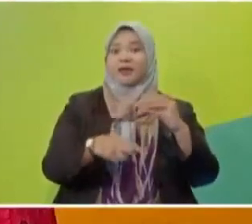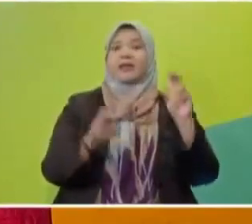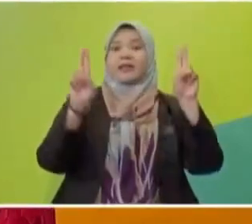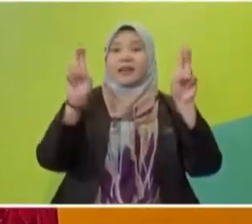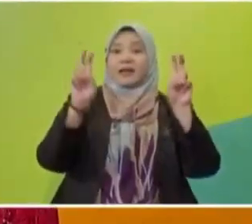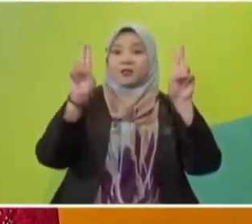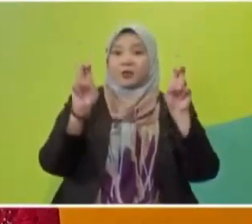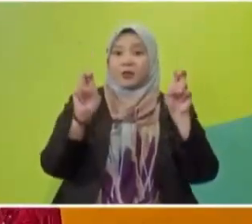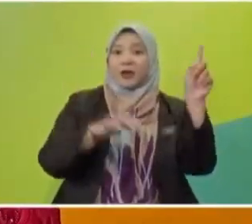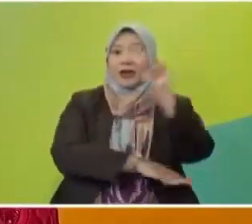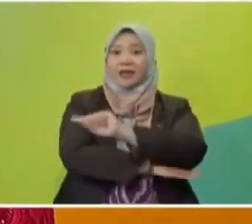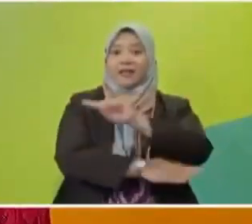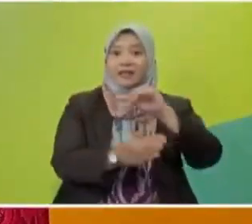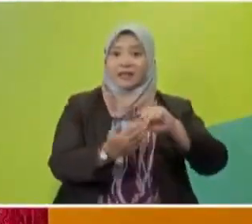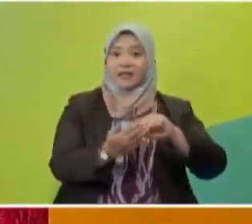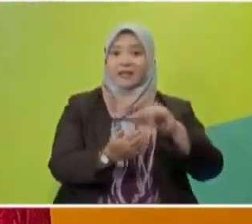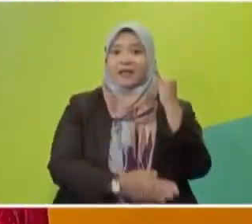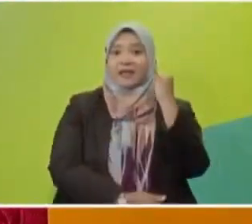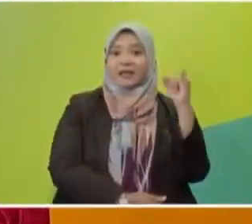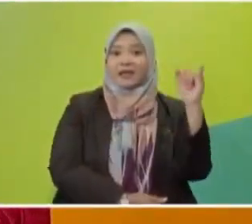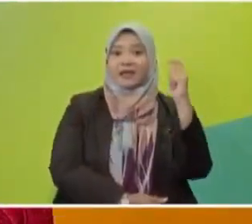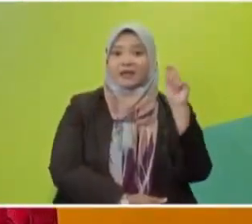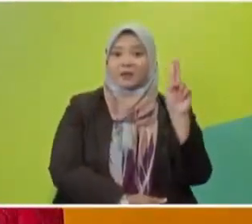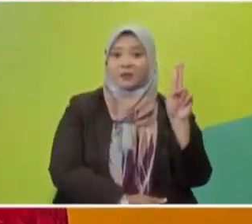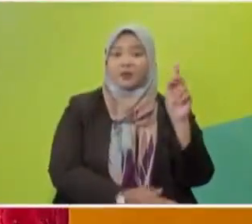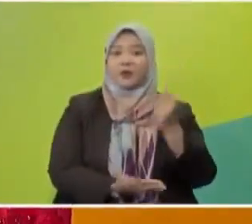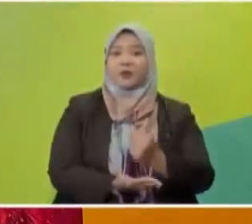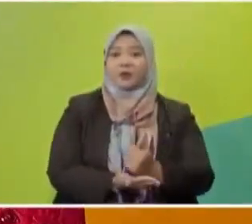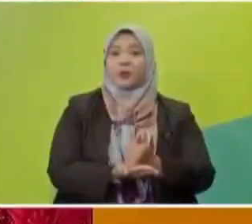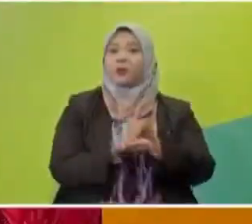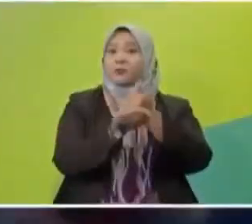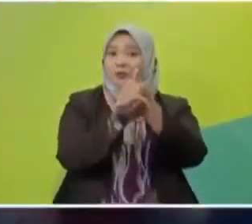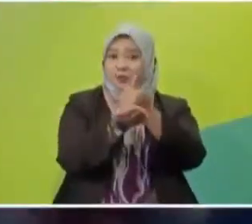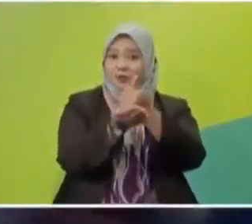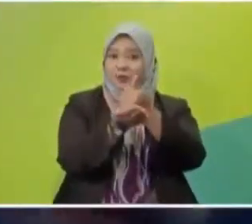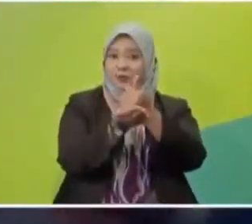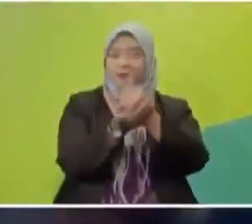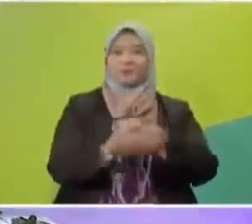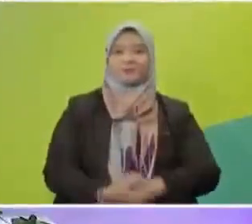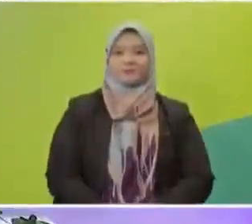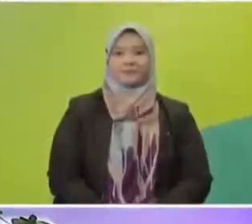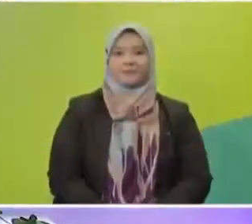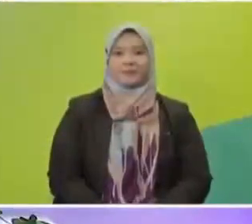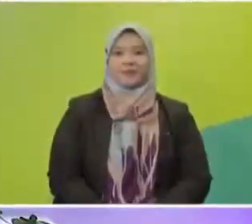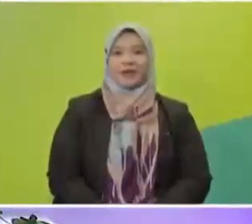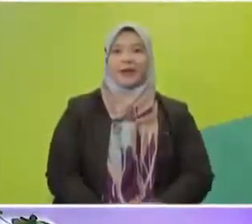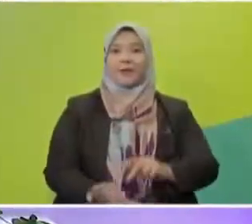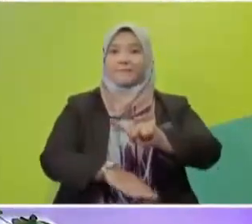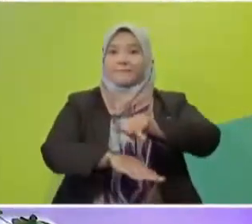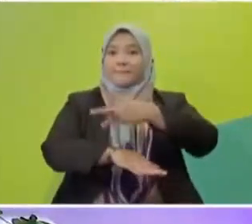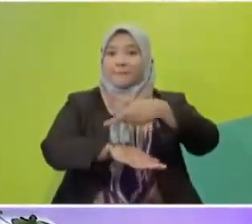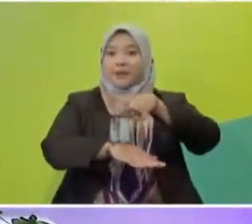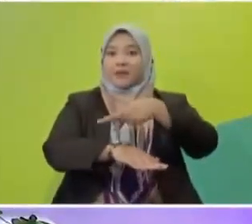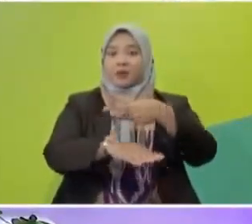Mari kawan, kita berpantun. Pantun tentang tolong menolong. Darah jelita di hujung